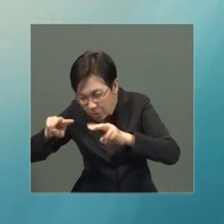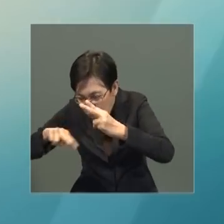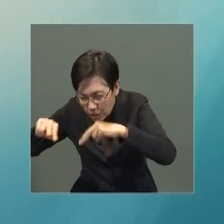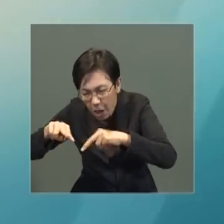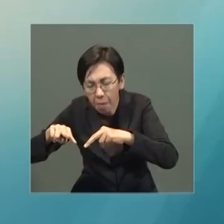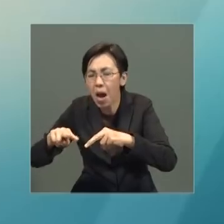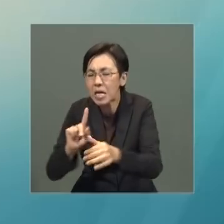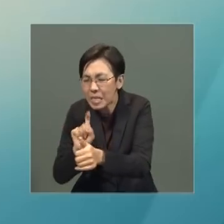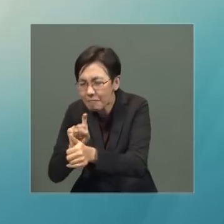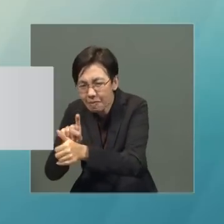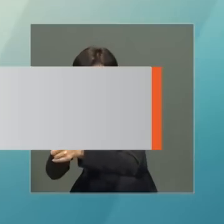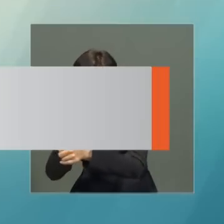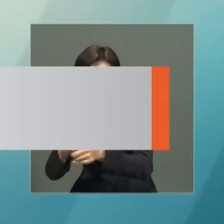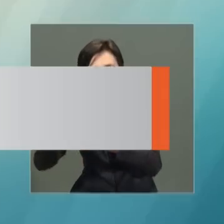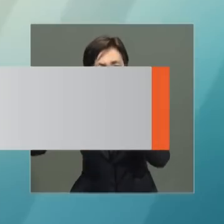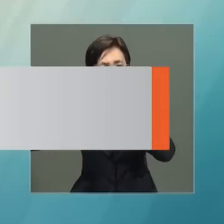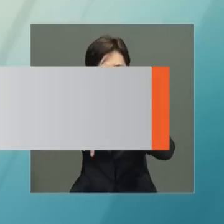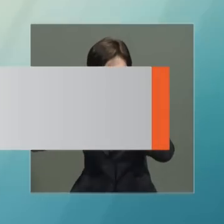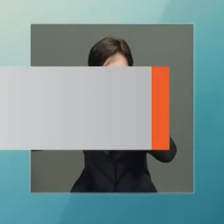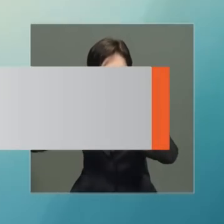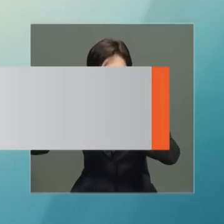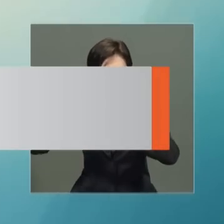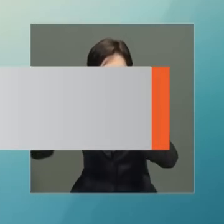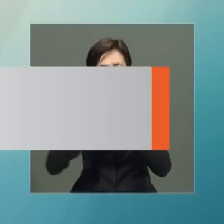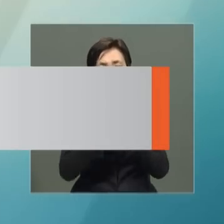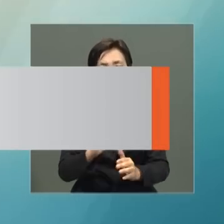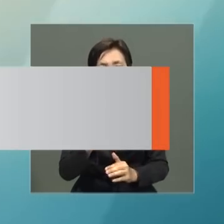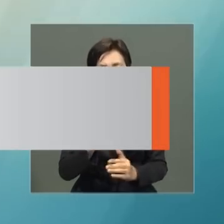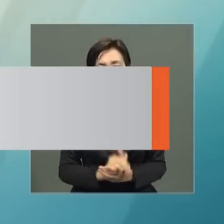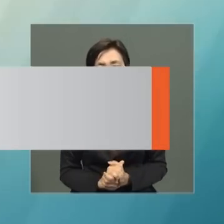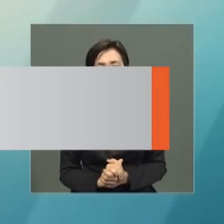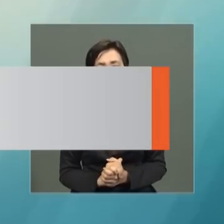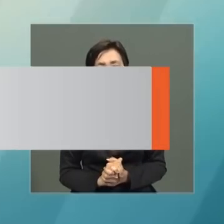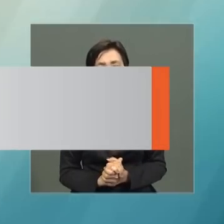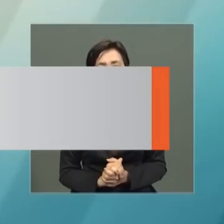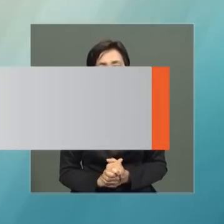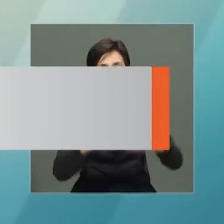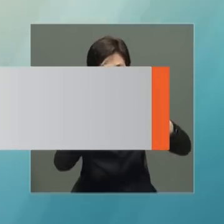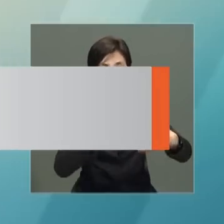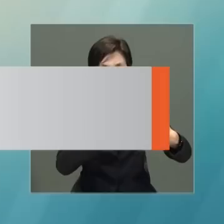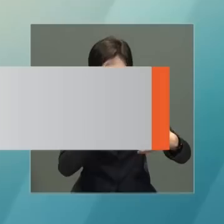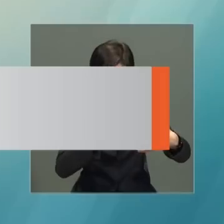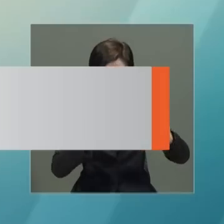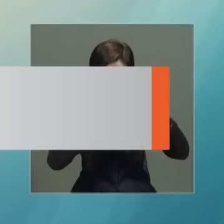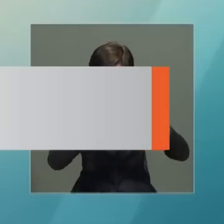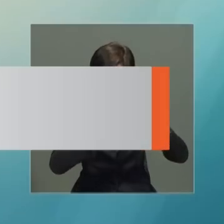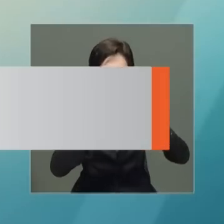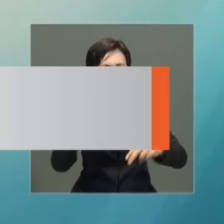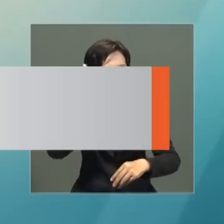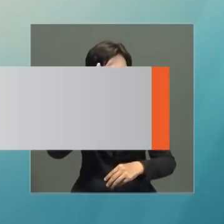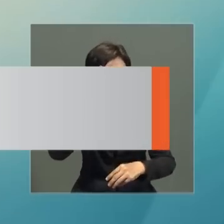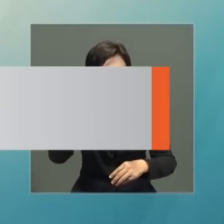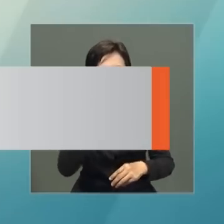ไปตรวจ50คนนะครับต่อโรงงานวันหนึ่งจะต้องทำให้